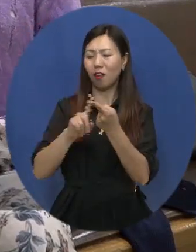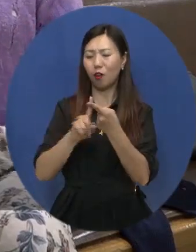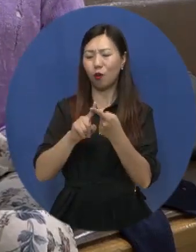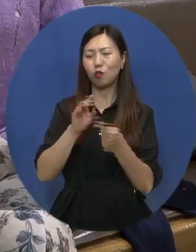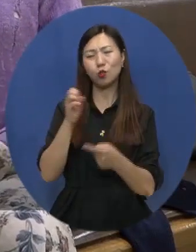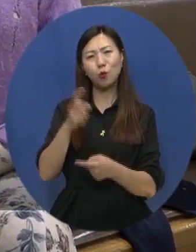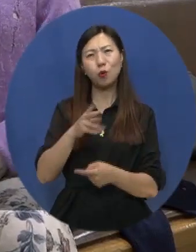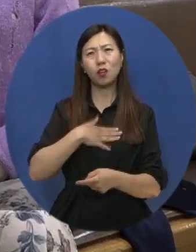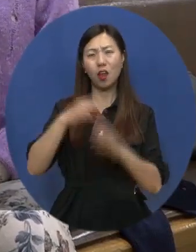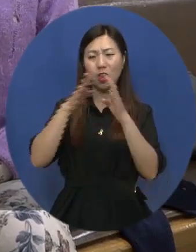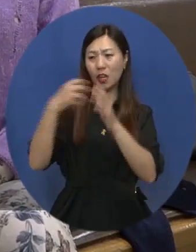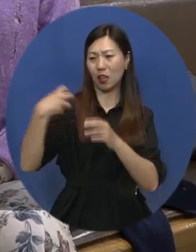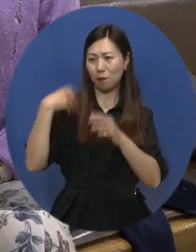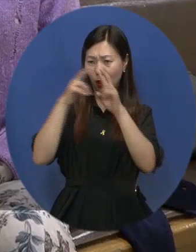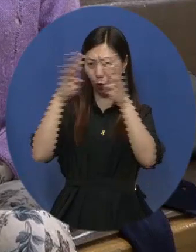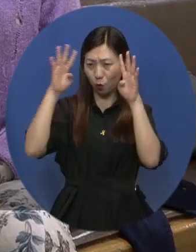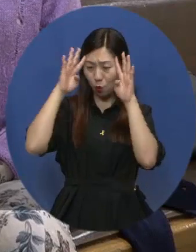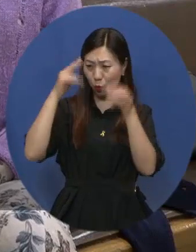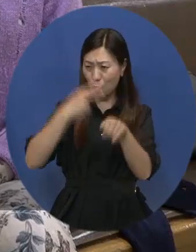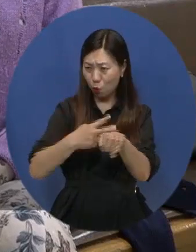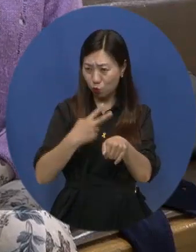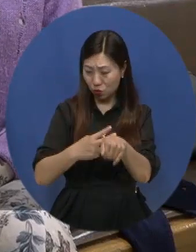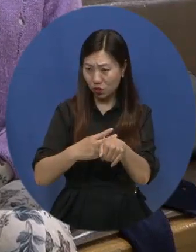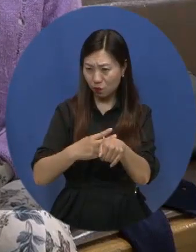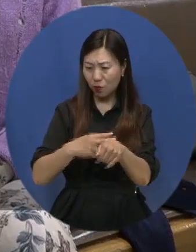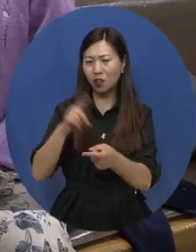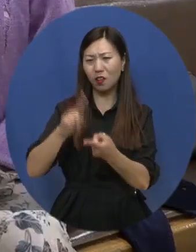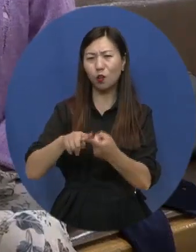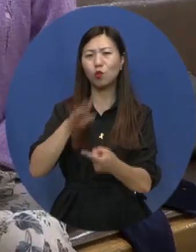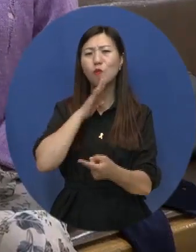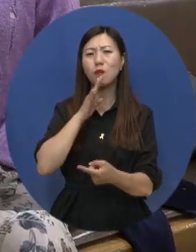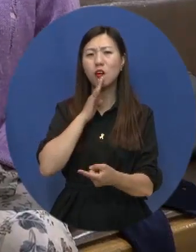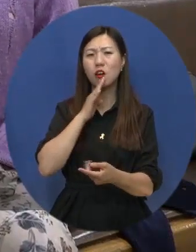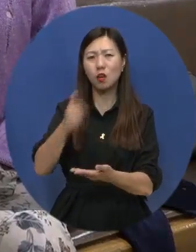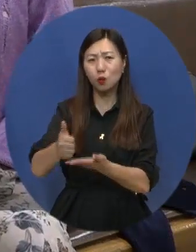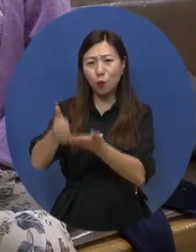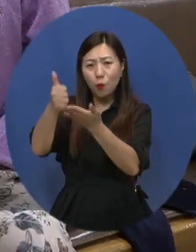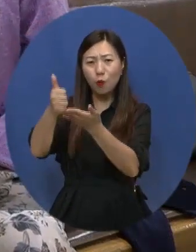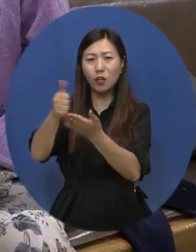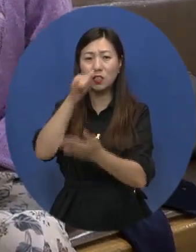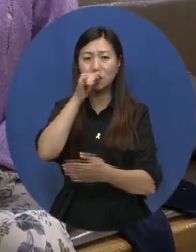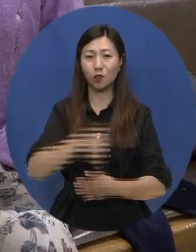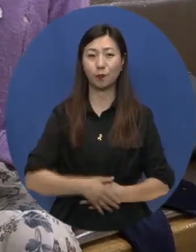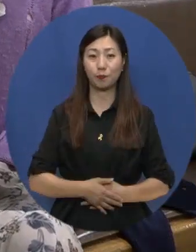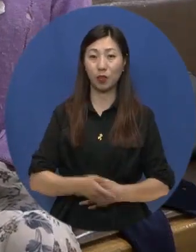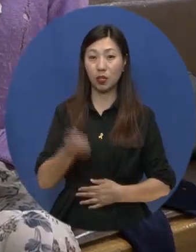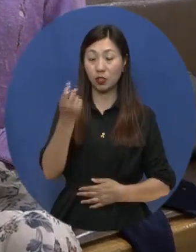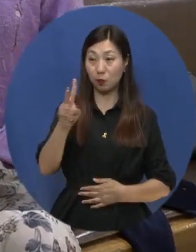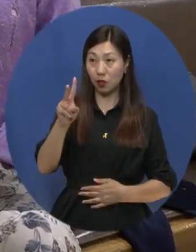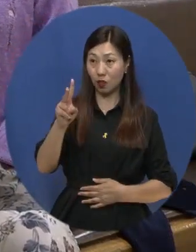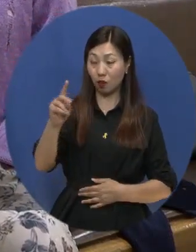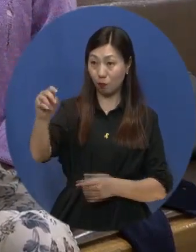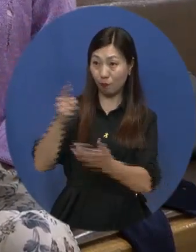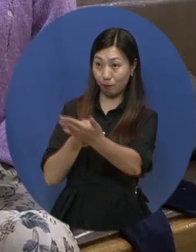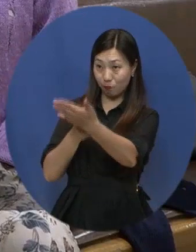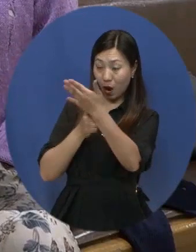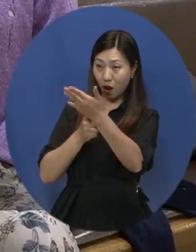되게 저는 너무 존경스러워. 네. TV에서 뵙던 가수 분이